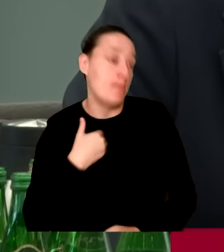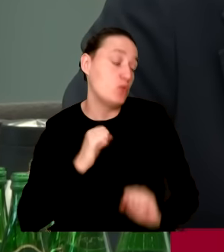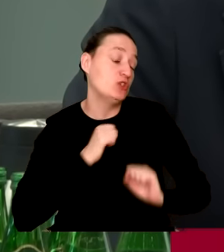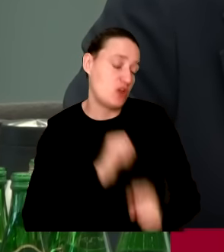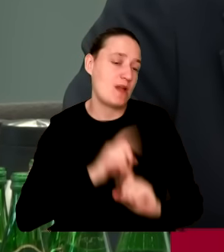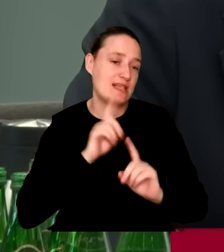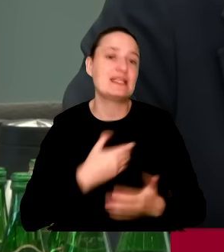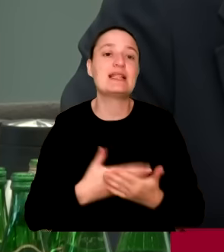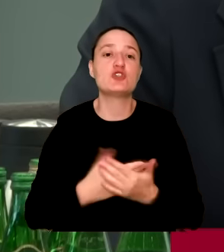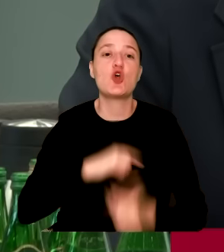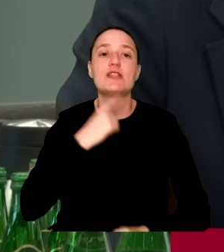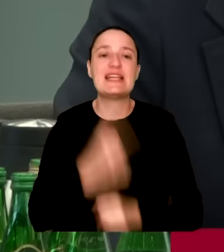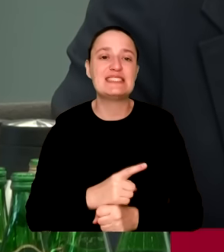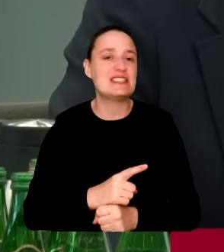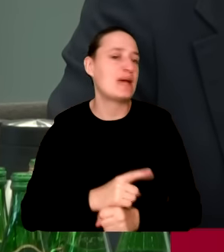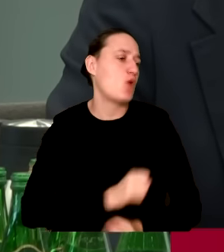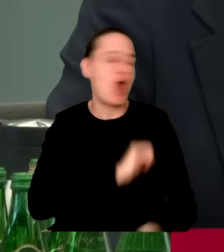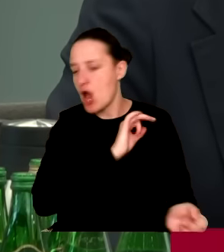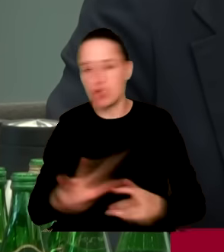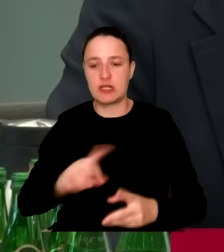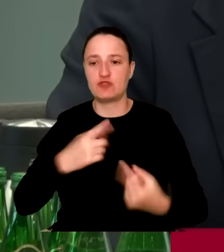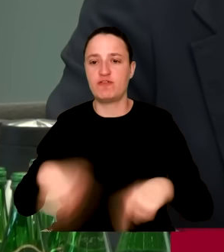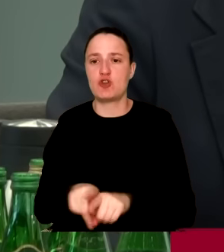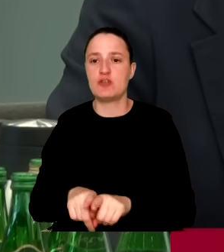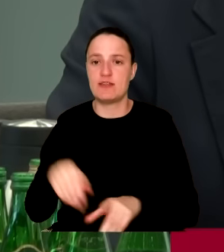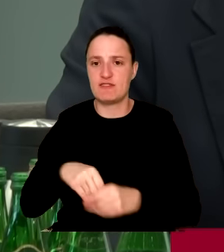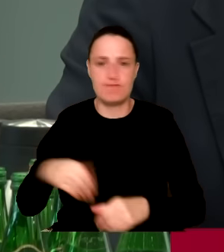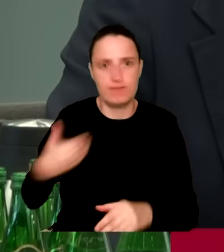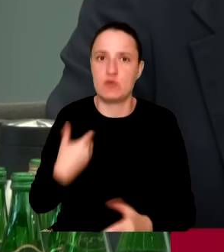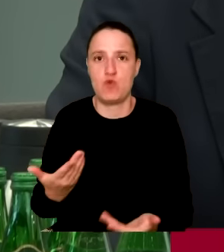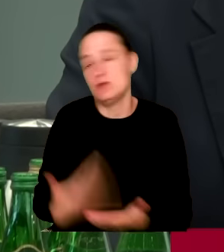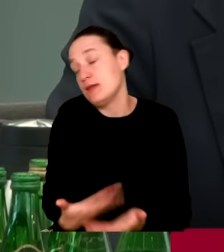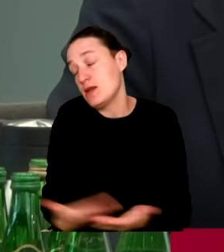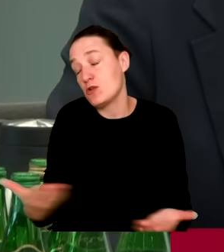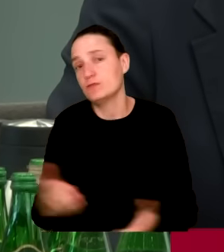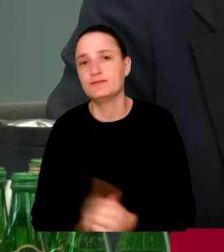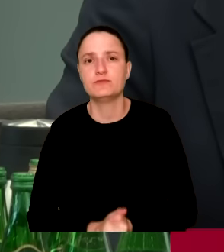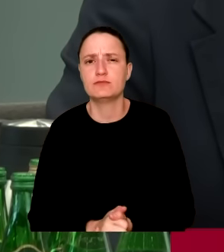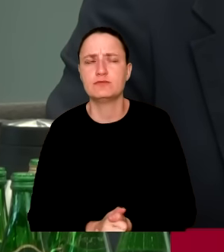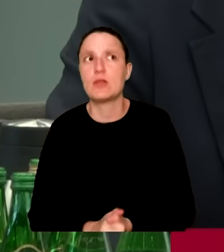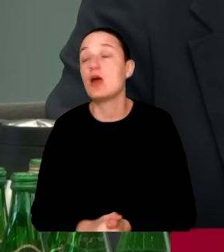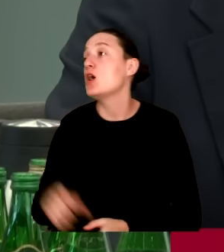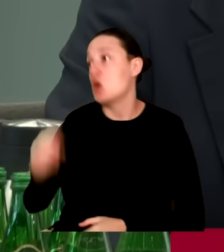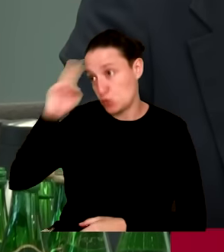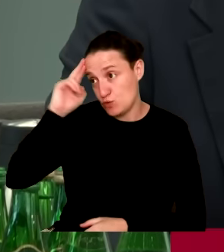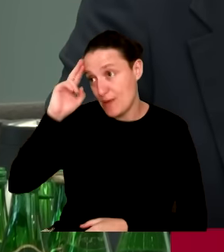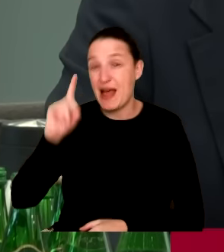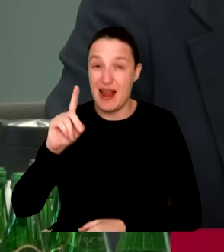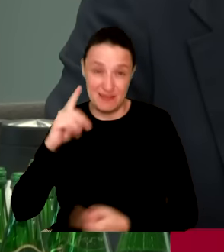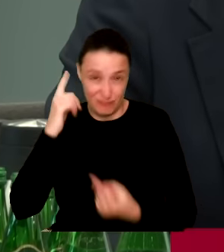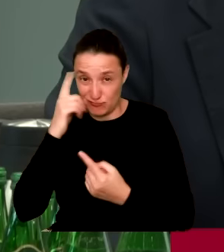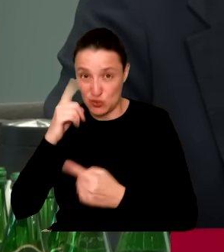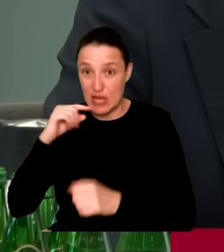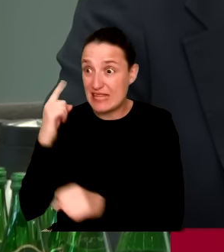decyzje miały rygor natychmiastowej wykonalności Ja sobie zdaję sprawę no ale czy nie uważa Pan premier że decyzji pod rygorem